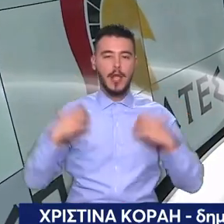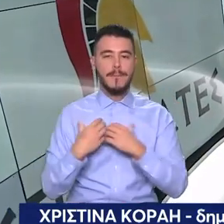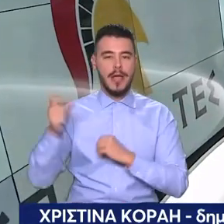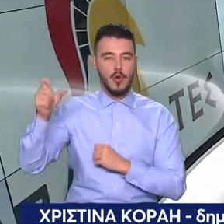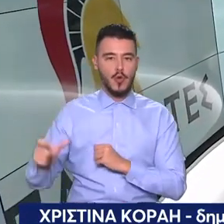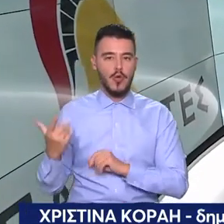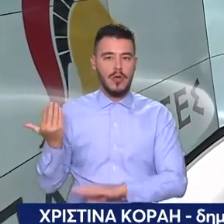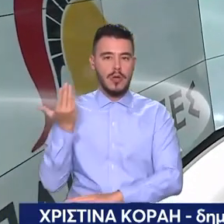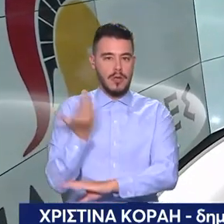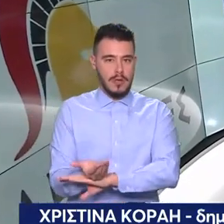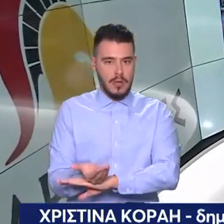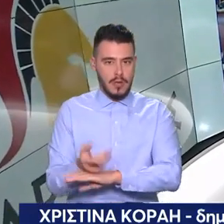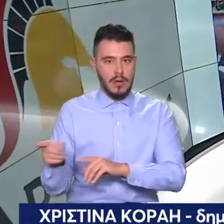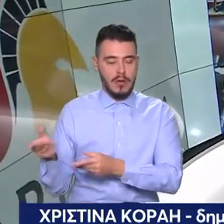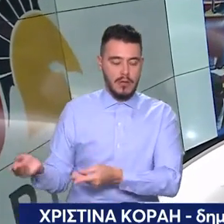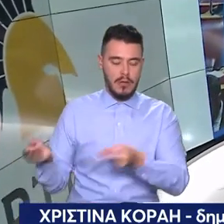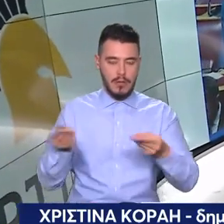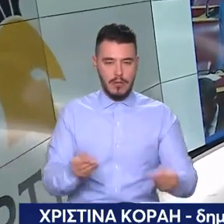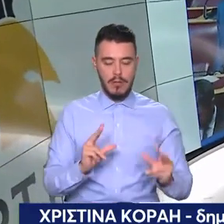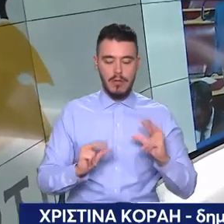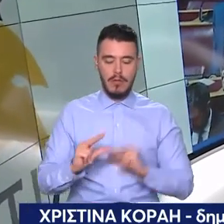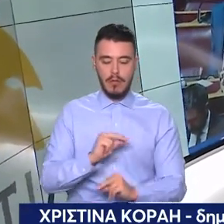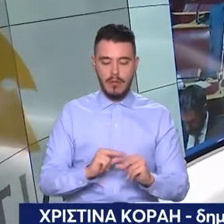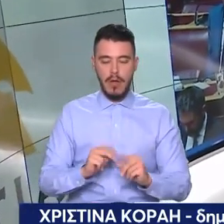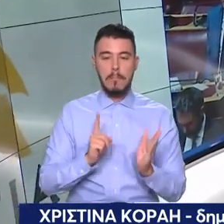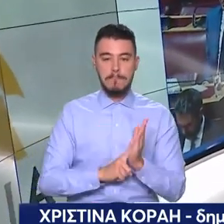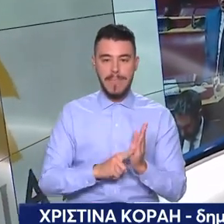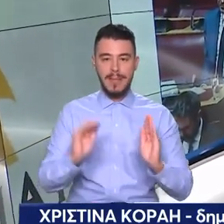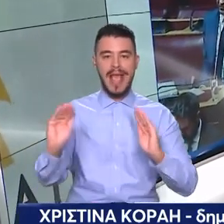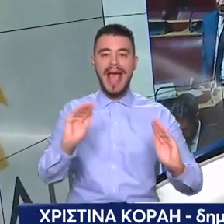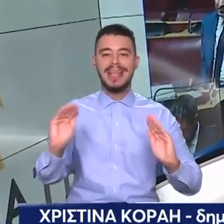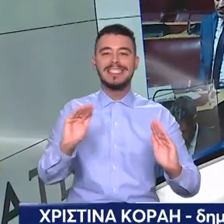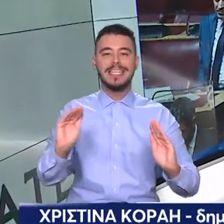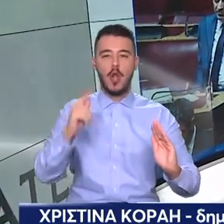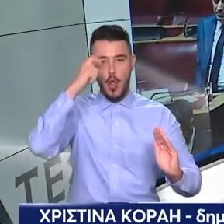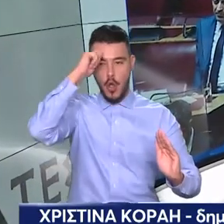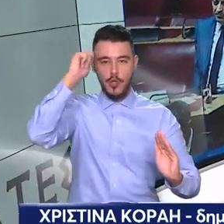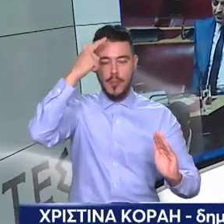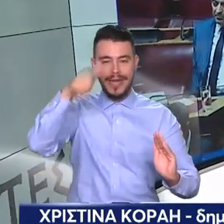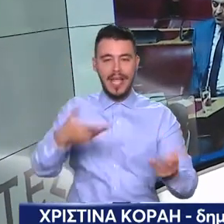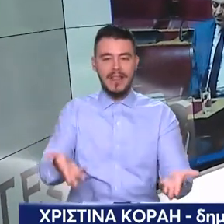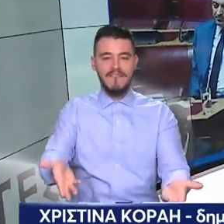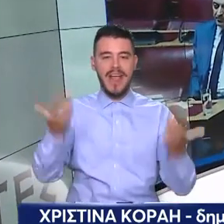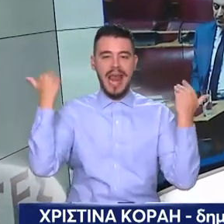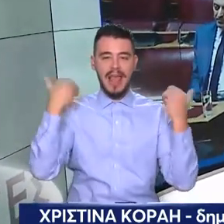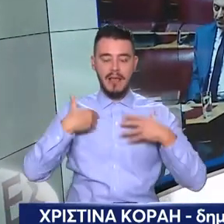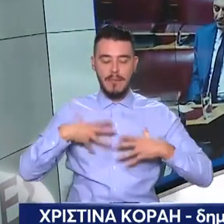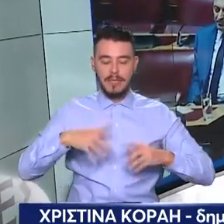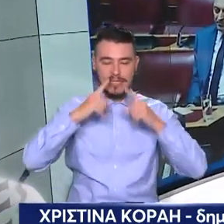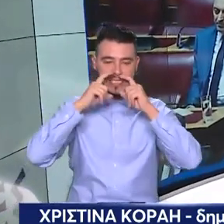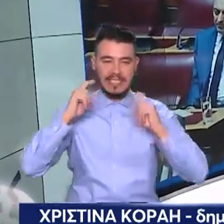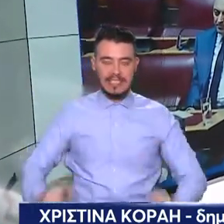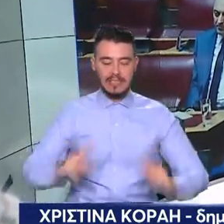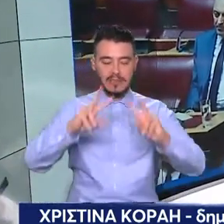Αδηλίνη, προκειμένου να αρθεί το ακαταδίωκτο με βάση το άρθρο 62 του Συντάγματος